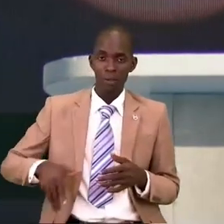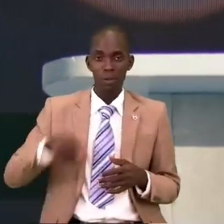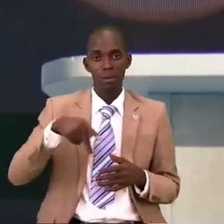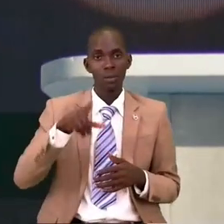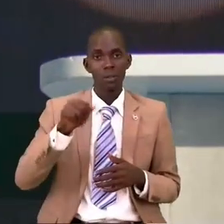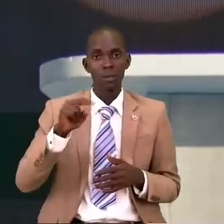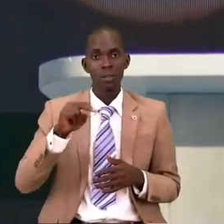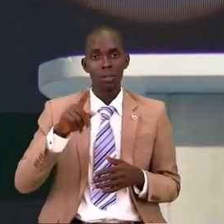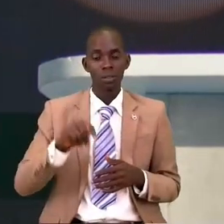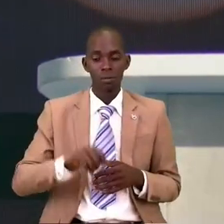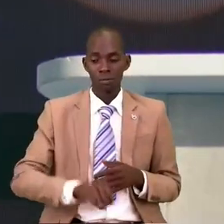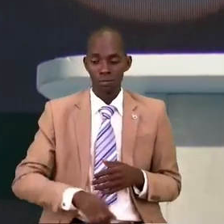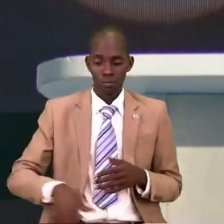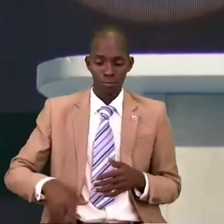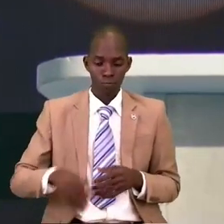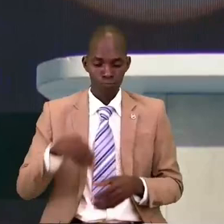faire pousser